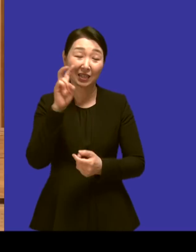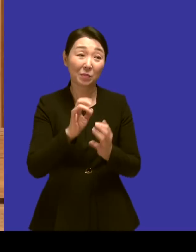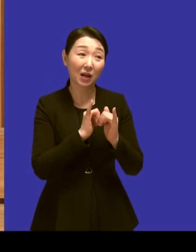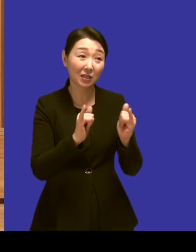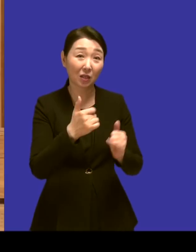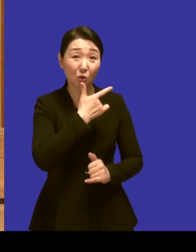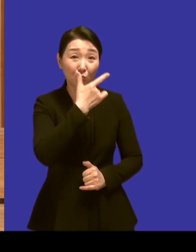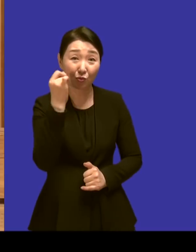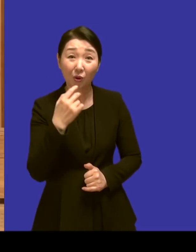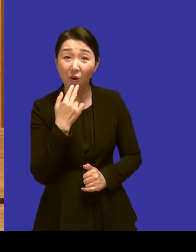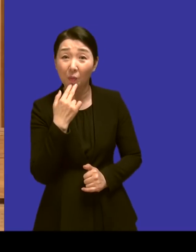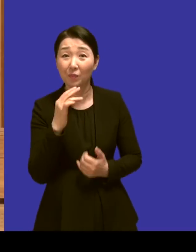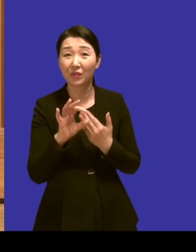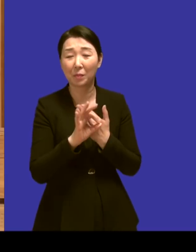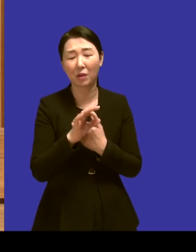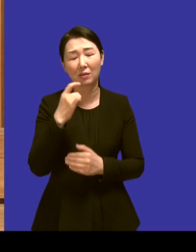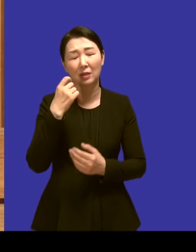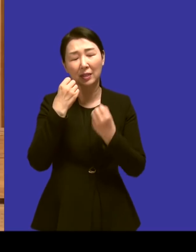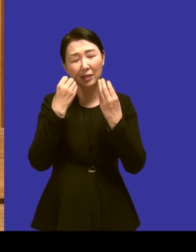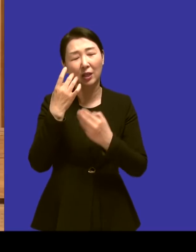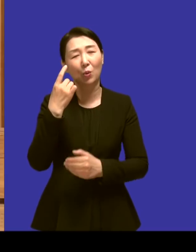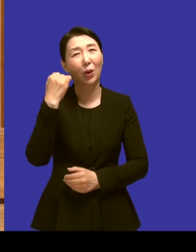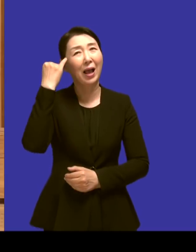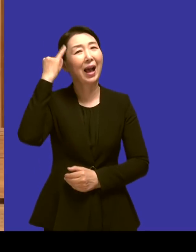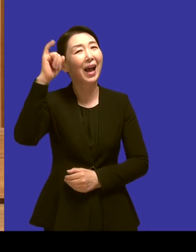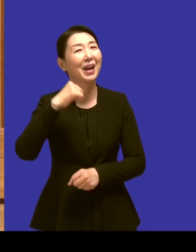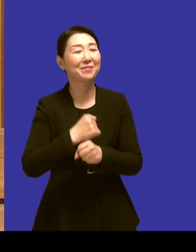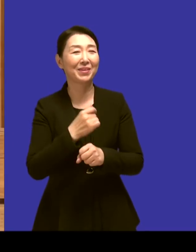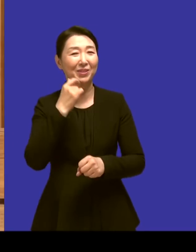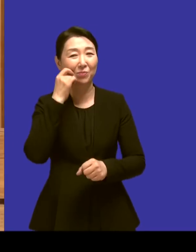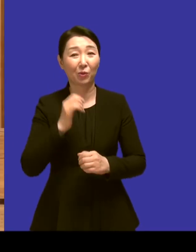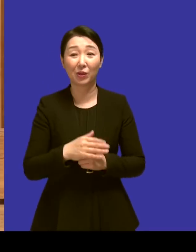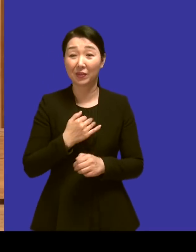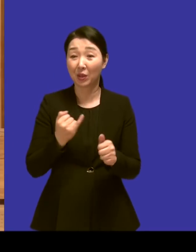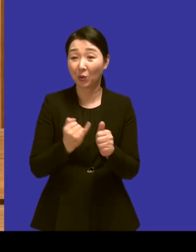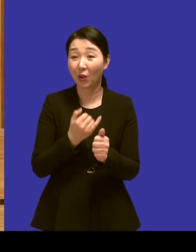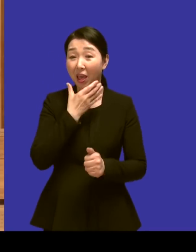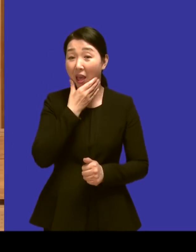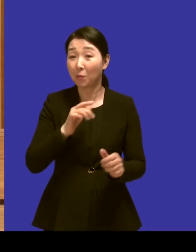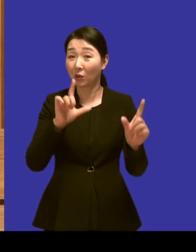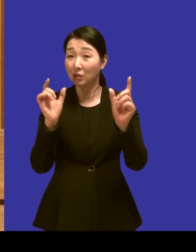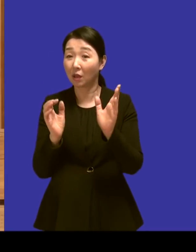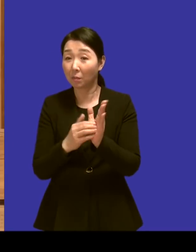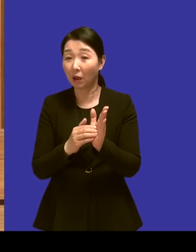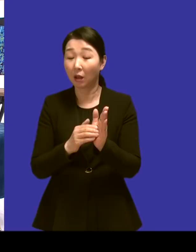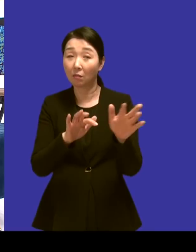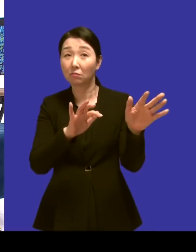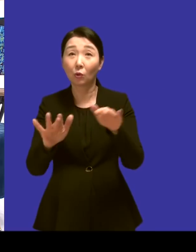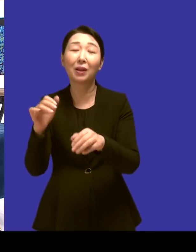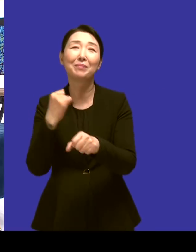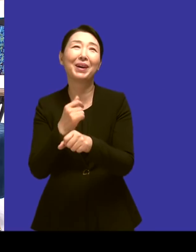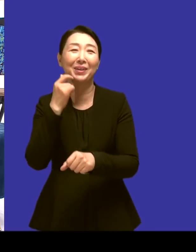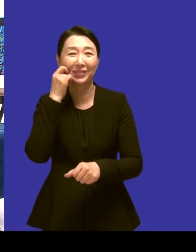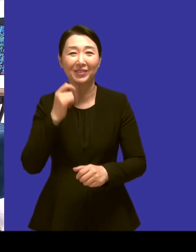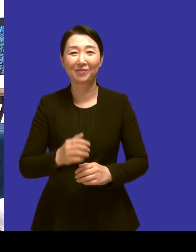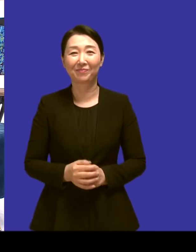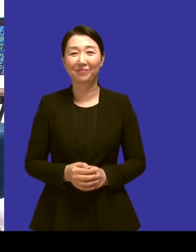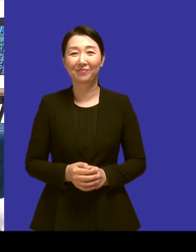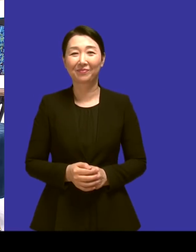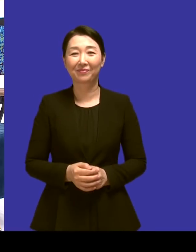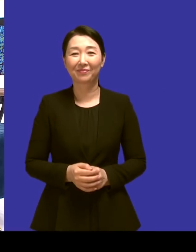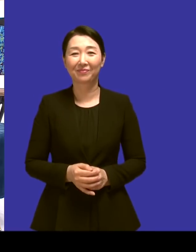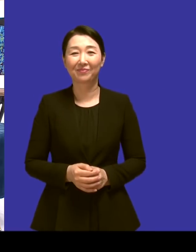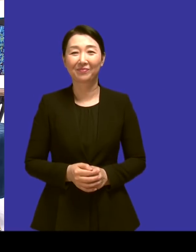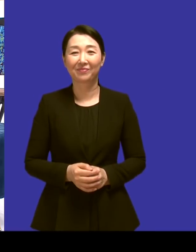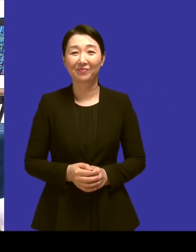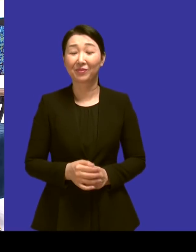그 결핍이 없으면 창작이 나올 수 없다는 얘기가 있어요. 제가 결혼해서 행복하게 산 다음부터 멜로디가 잘 안 나와요.